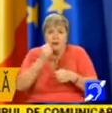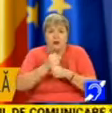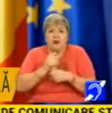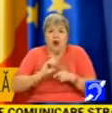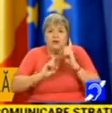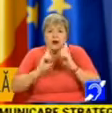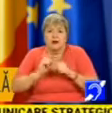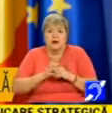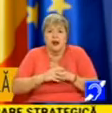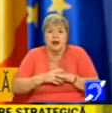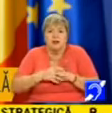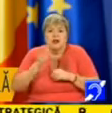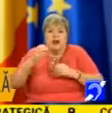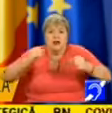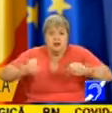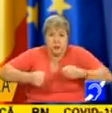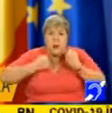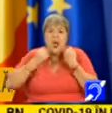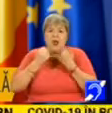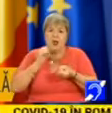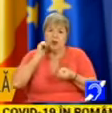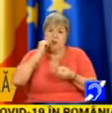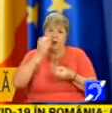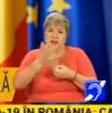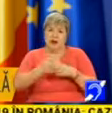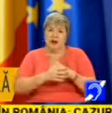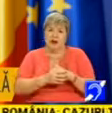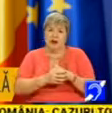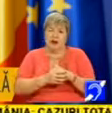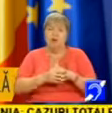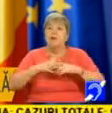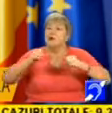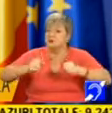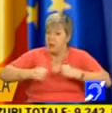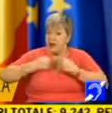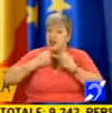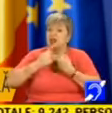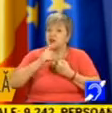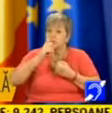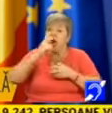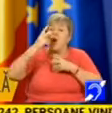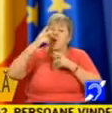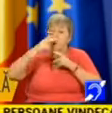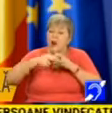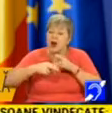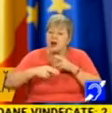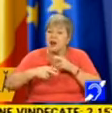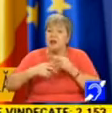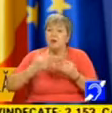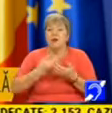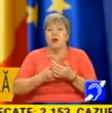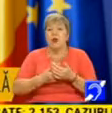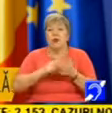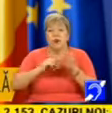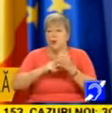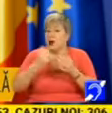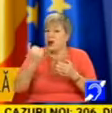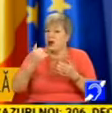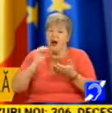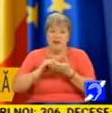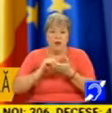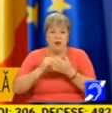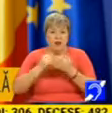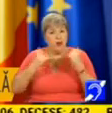inducă panică în populație, ori panica este ultimul lucru de care avem